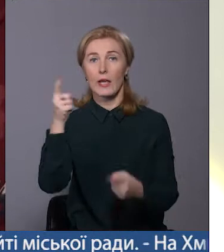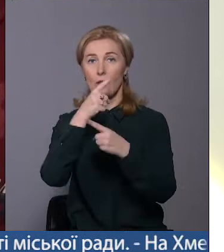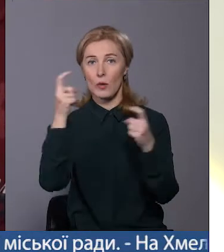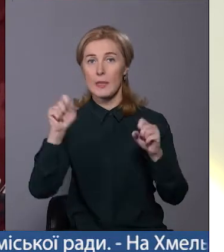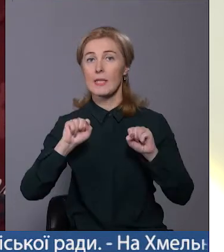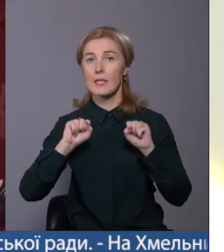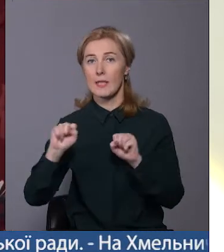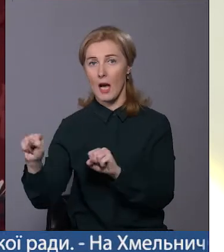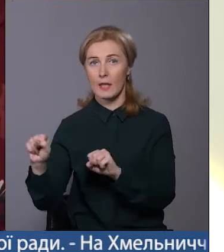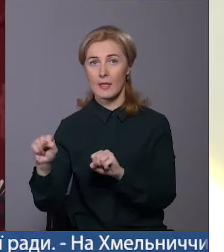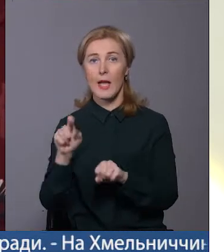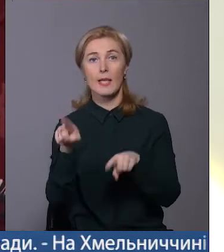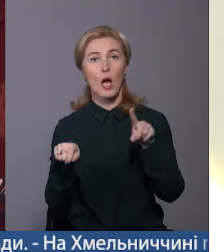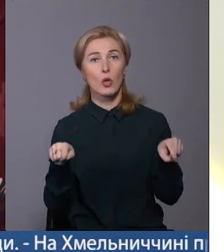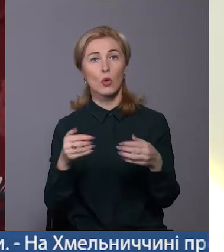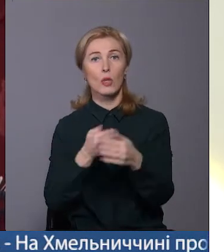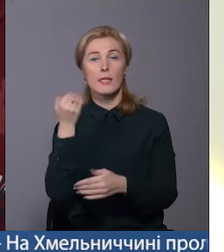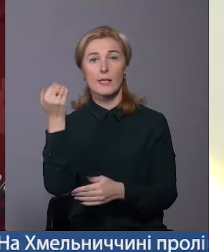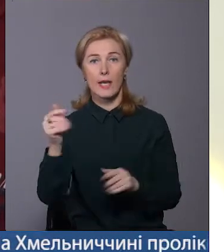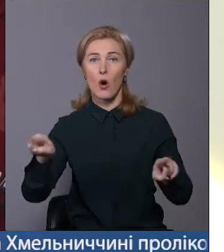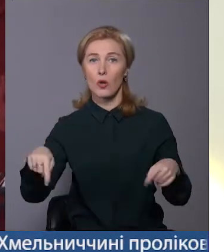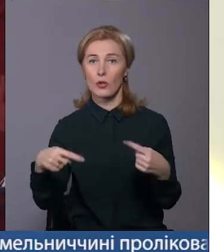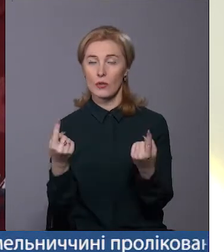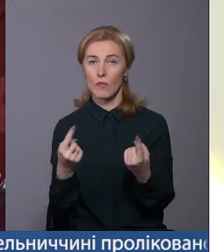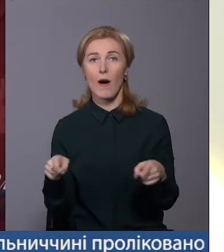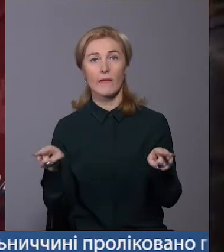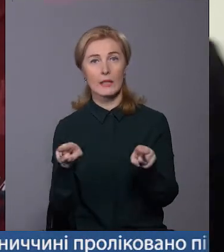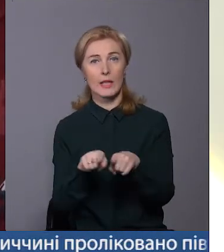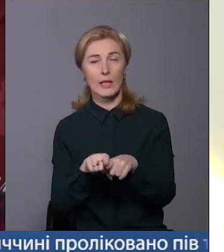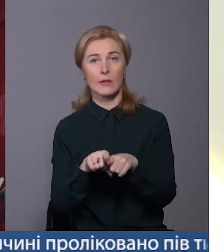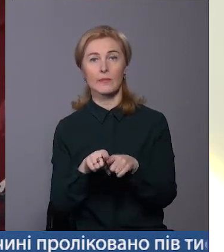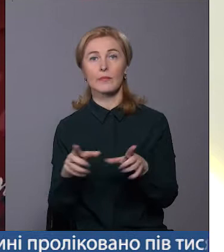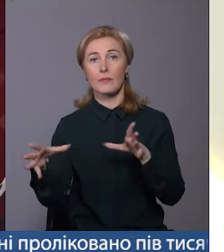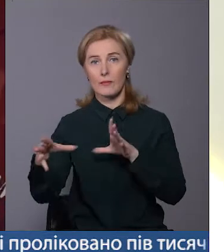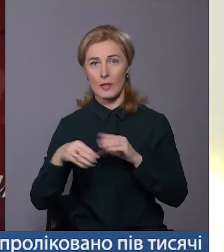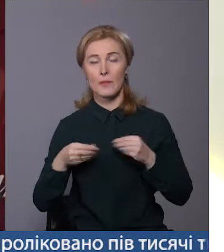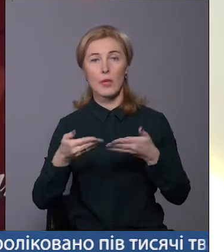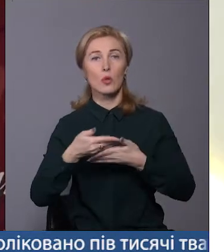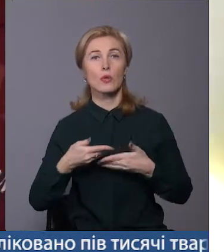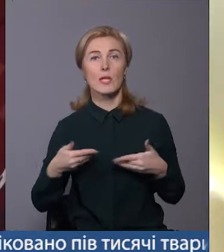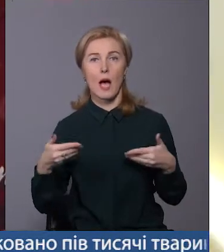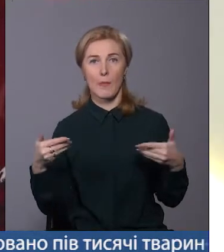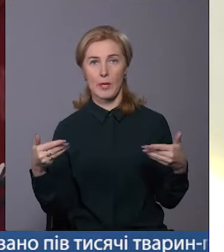захист. Дехто з них організував цілі такі, ну, спільно з нами,